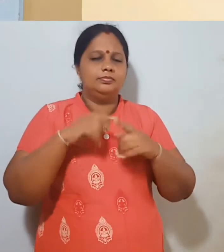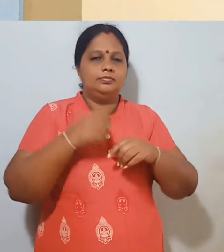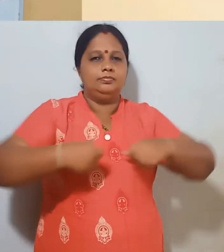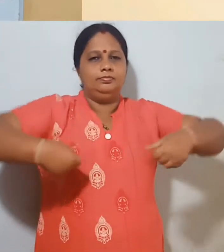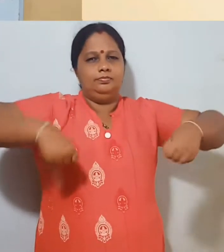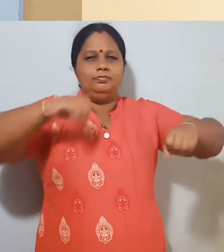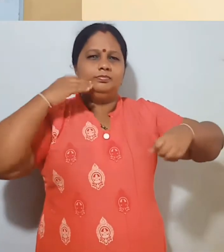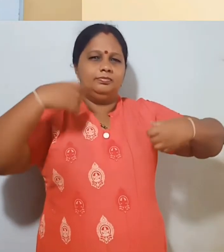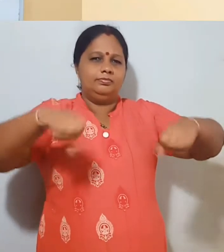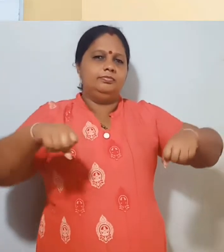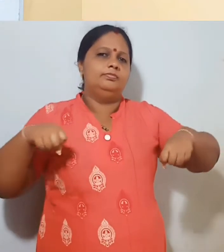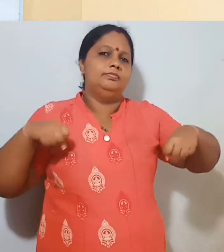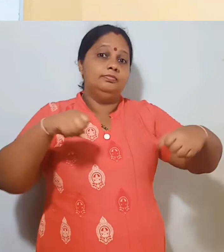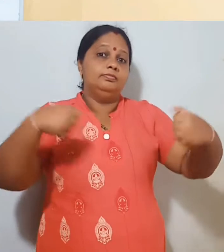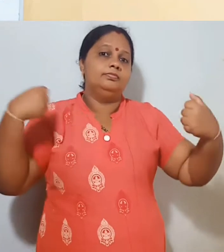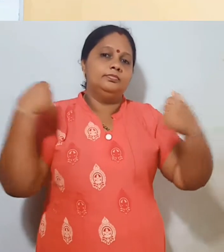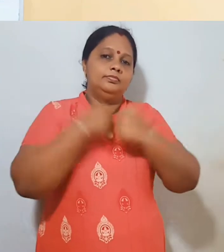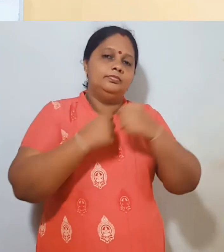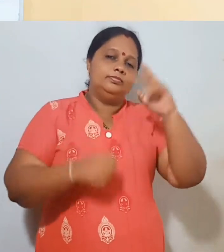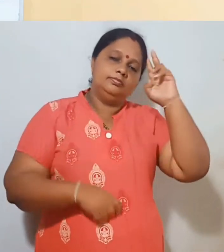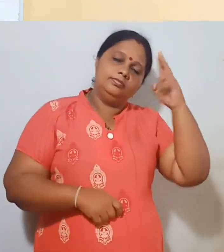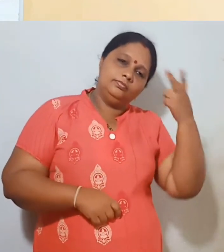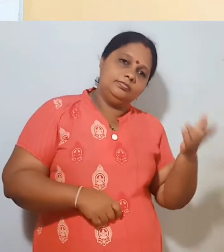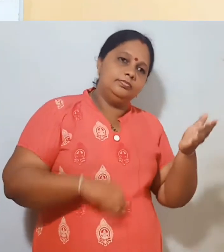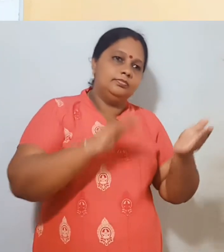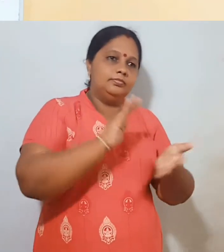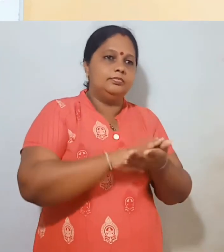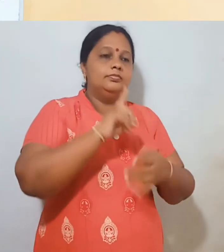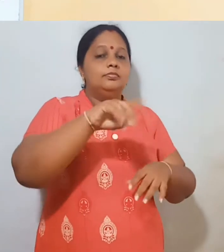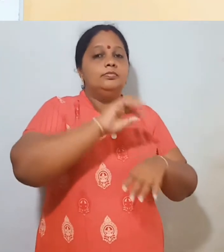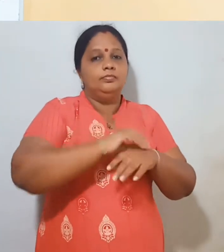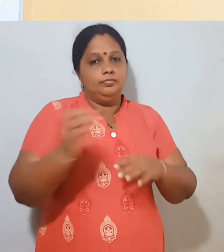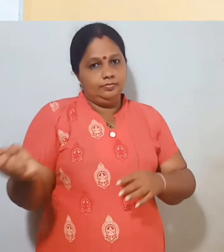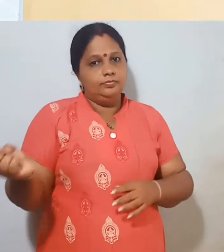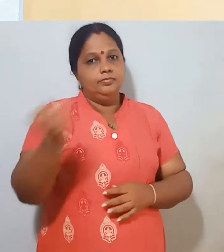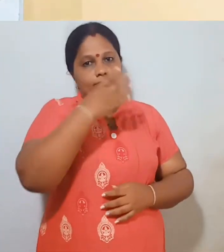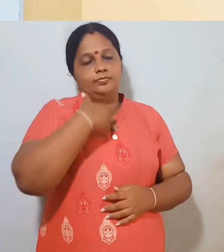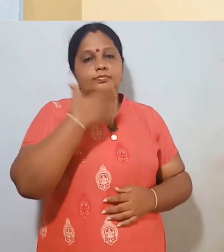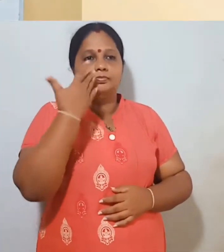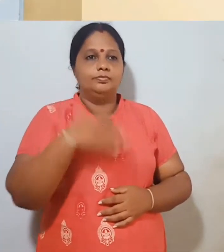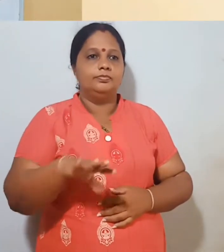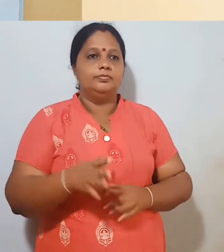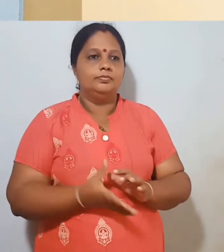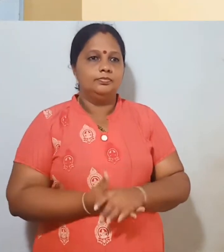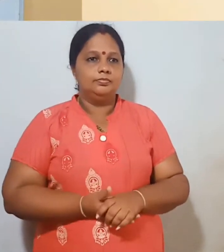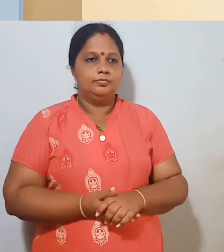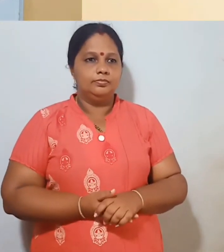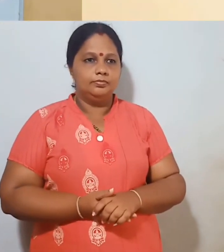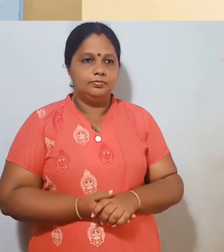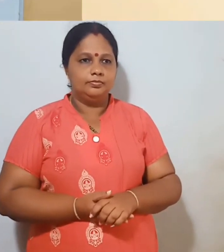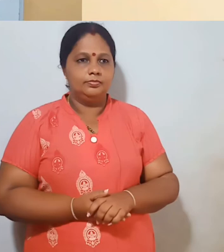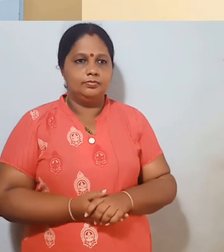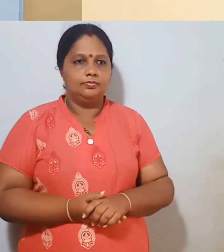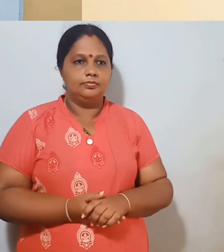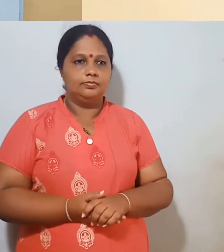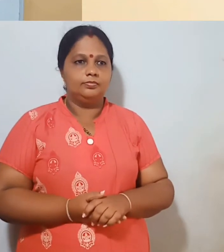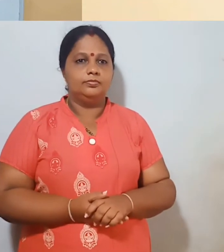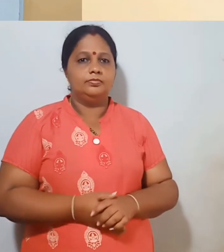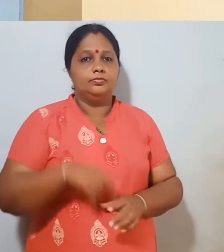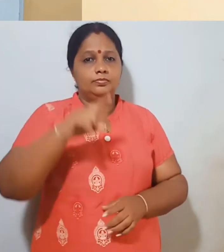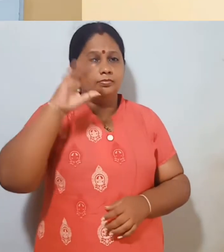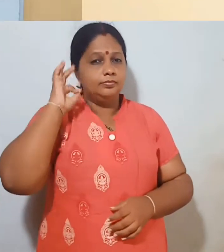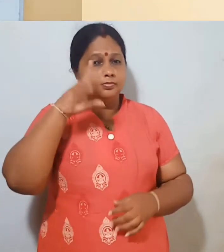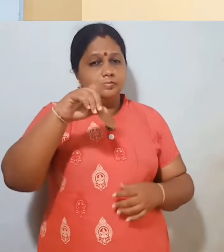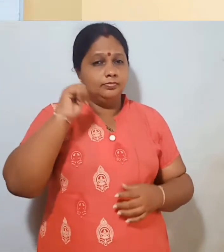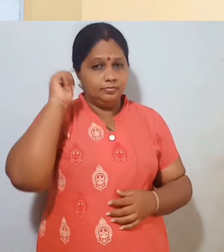போன ஆள் அடிபட்டு கிடக்குற, உணர்வு இல்லாம இருக்கிற, அவரை ஹாஸ்பிட்டலுக்கு ஏற்ற போறோம். ரைட்? உங்களுக்கு ஒரு முக்கியமான விடயத்தை நீங்க